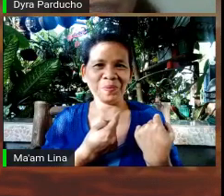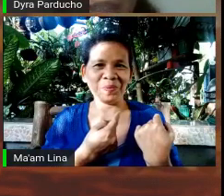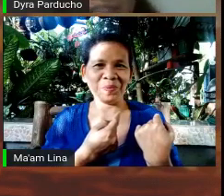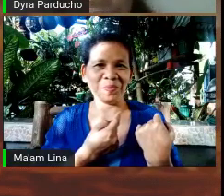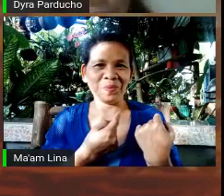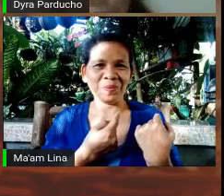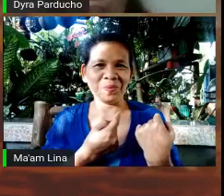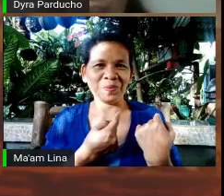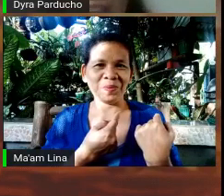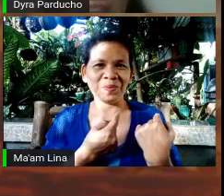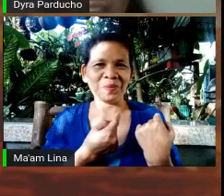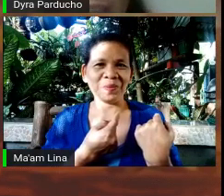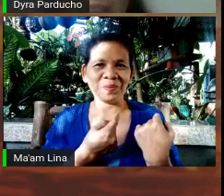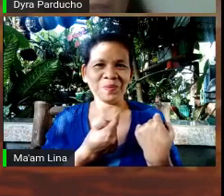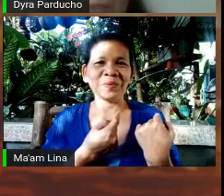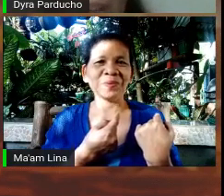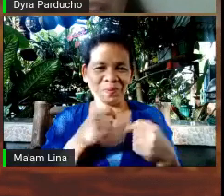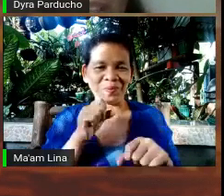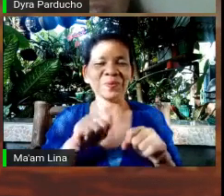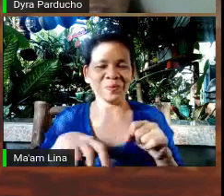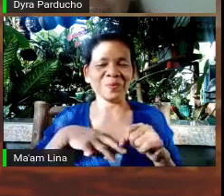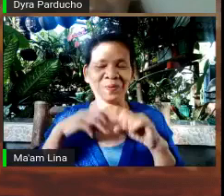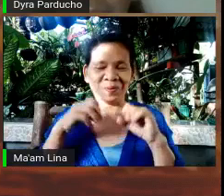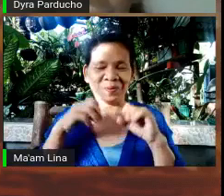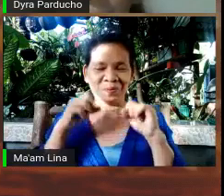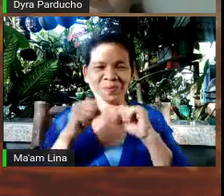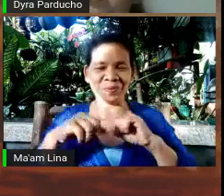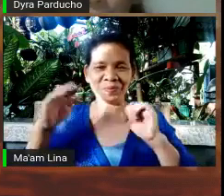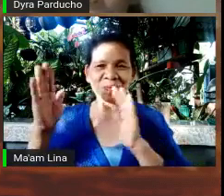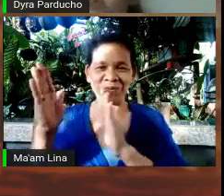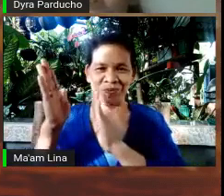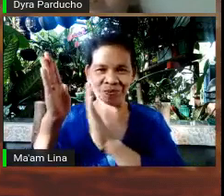nang tayo rin po ay makaharap din po sa